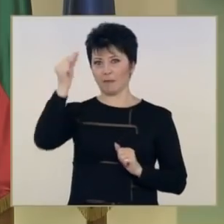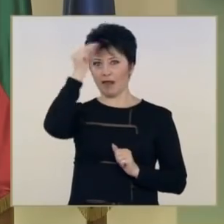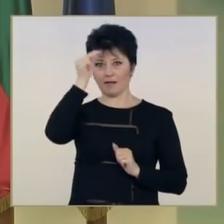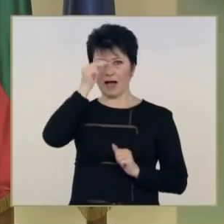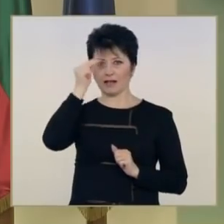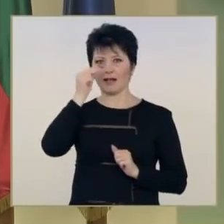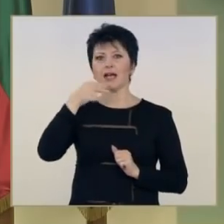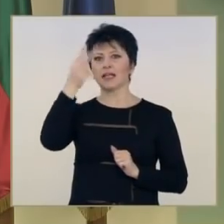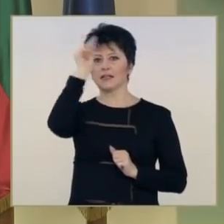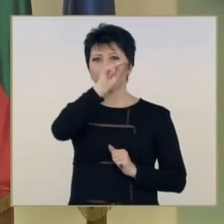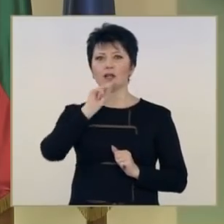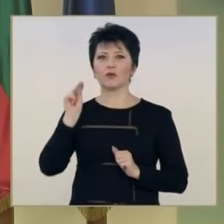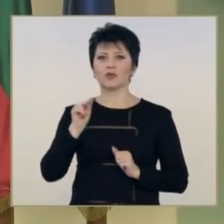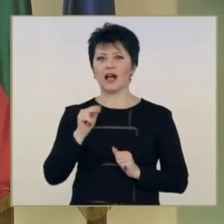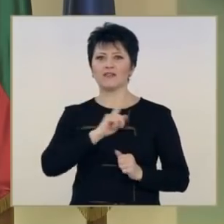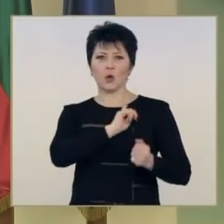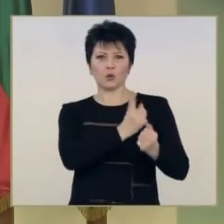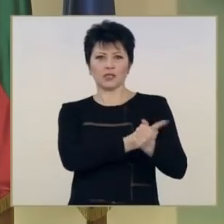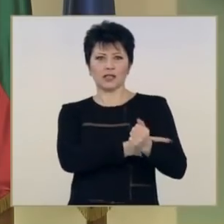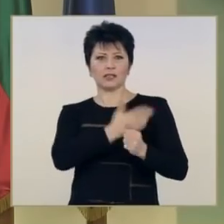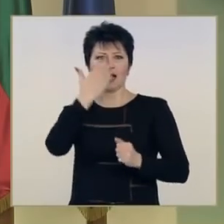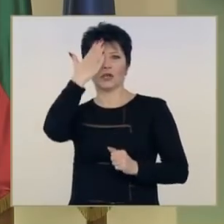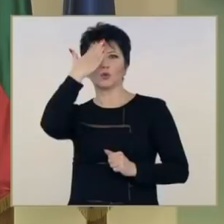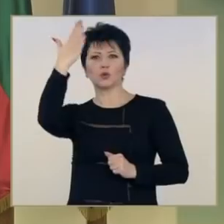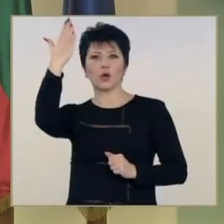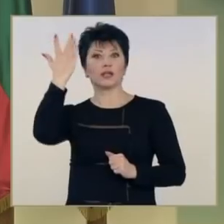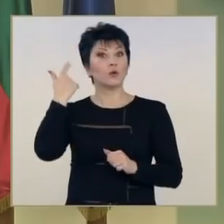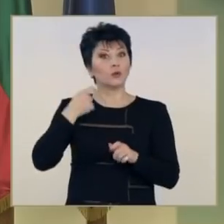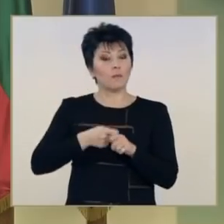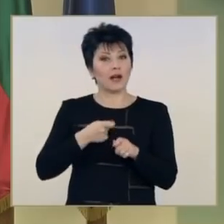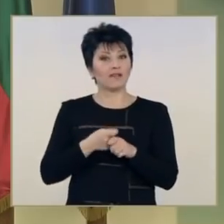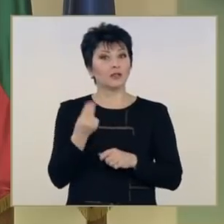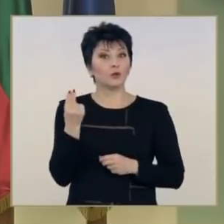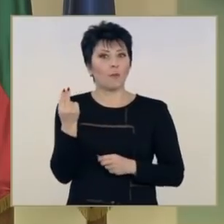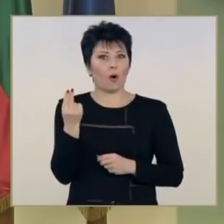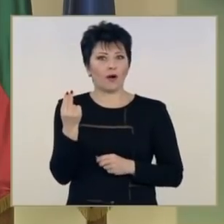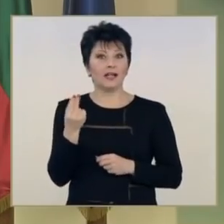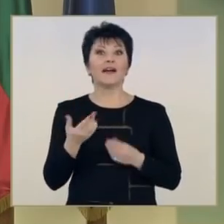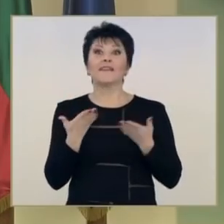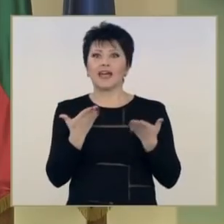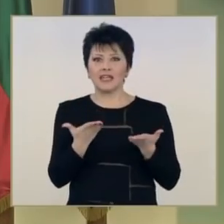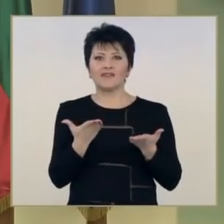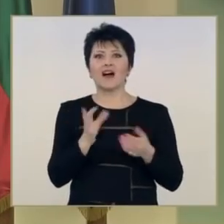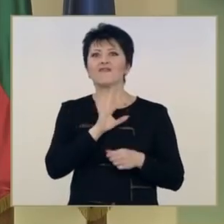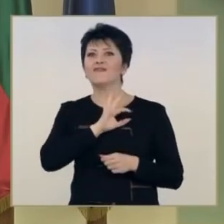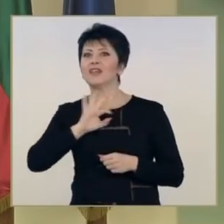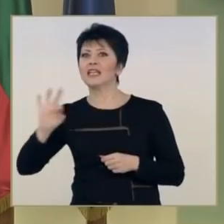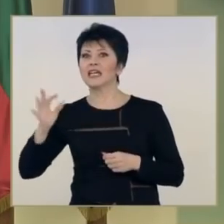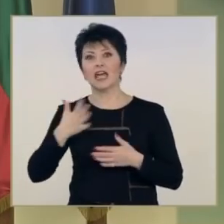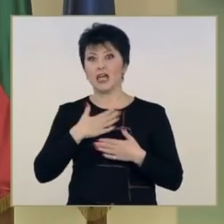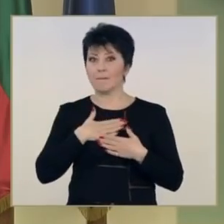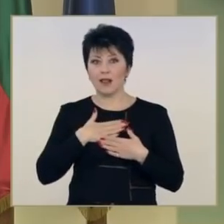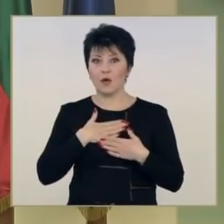България и да благослови усилията на достойните, които творят добро. Такива винаги е